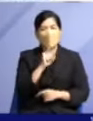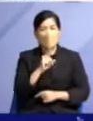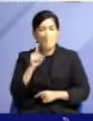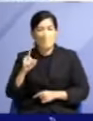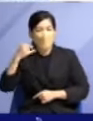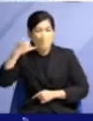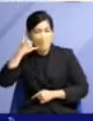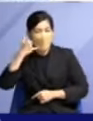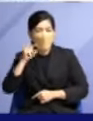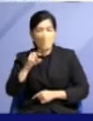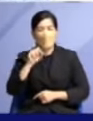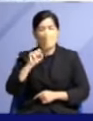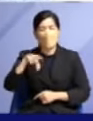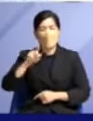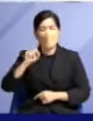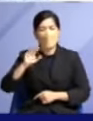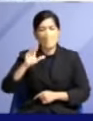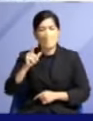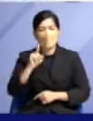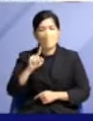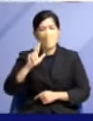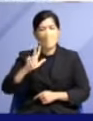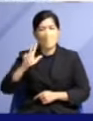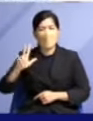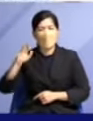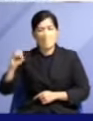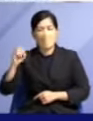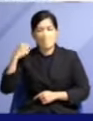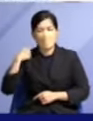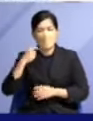ปสช.นะคะ1330ค่ะตลอดเวลานะคะ24ชั่วโมงค่ะ